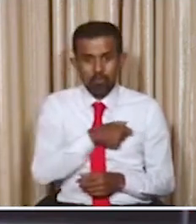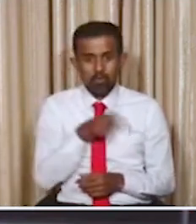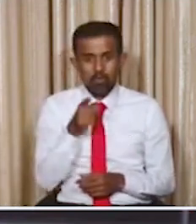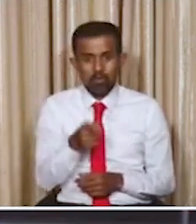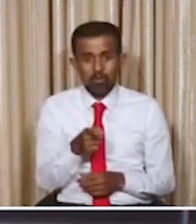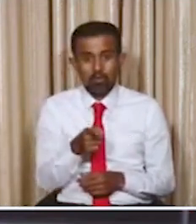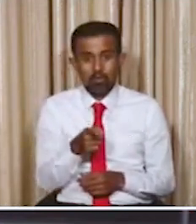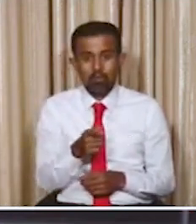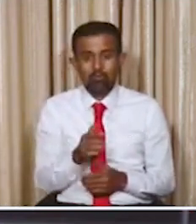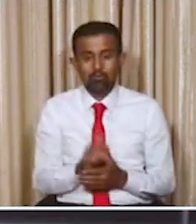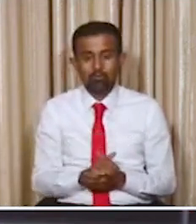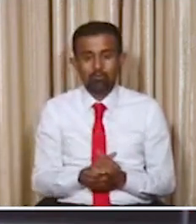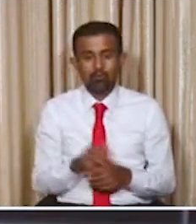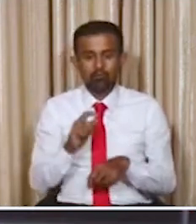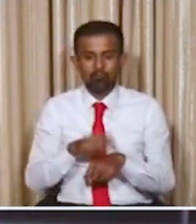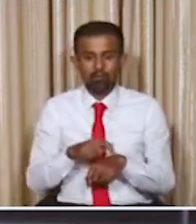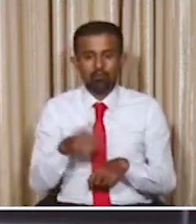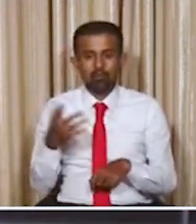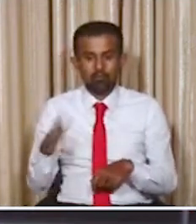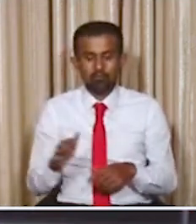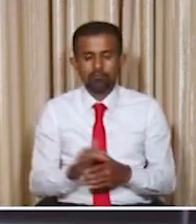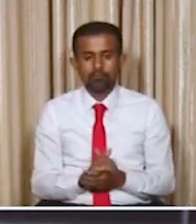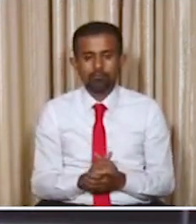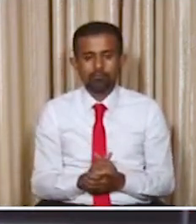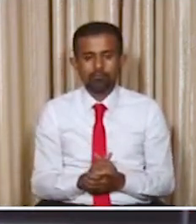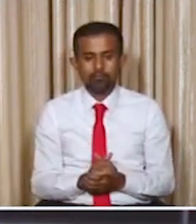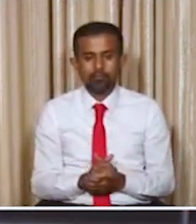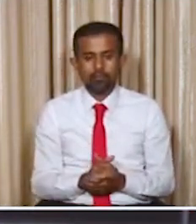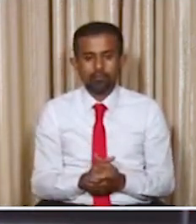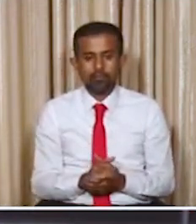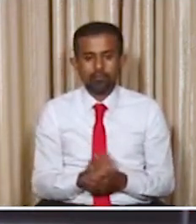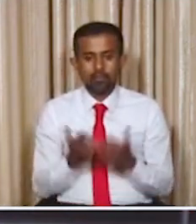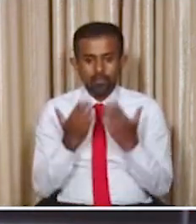Dos pawaran deh pak, me awastawa laba dunia itu betul betul bermakna istuti.